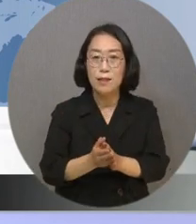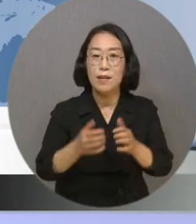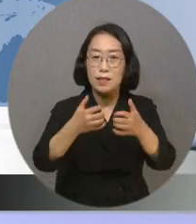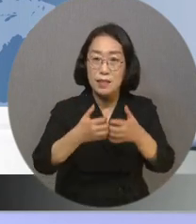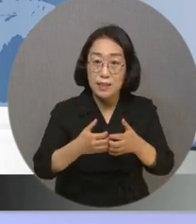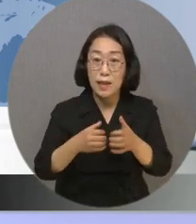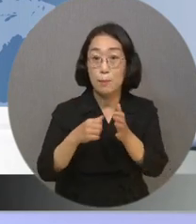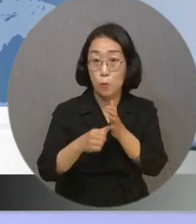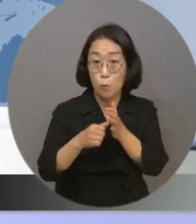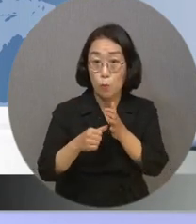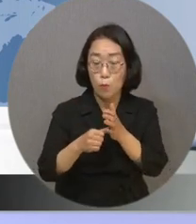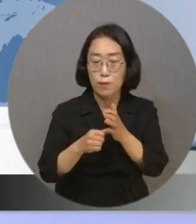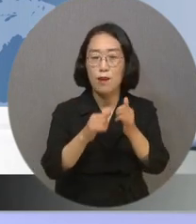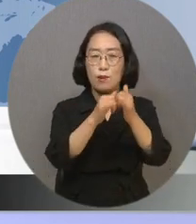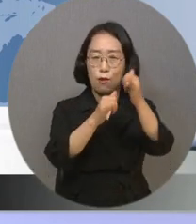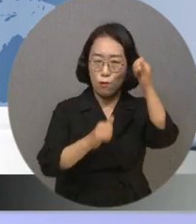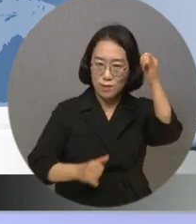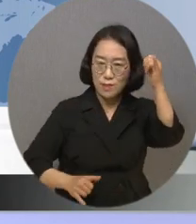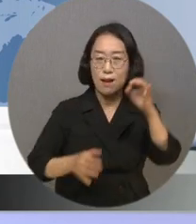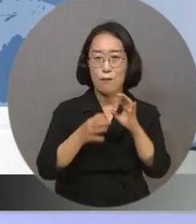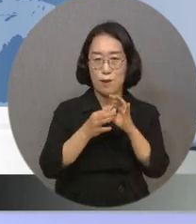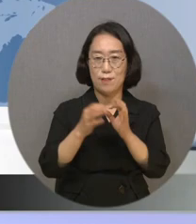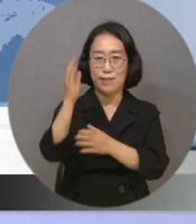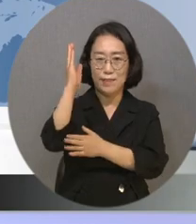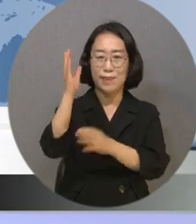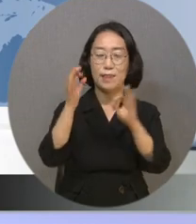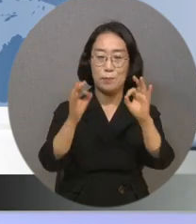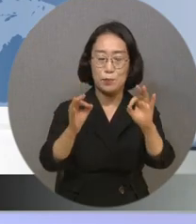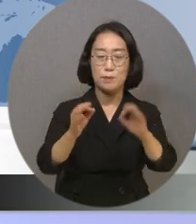보조공학기기, 발자취에 관한 이야기 담아왔습니다.